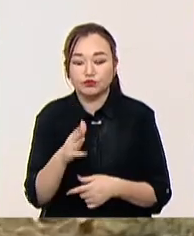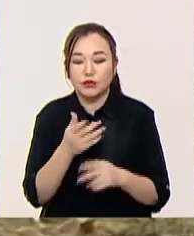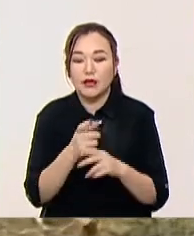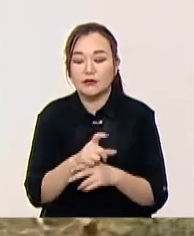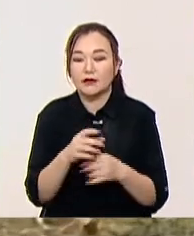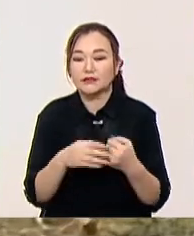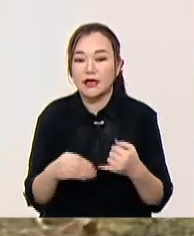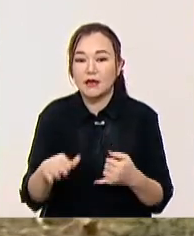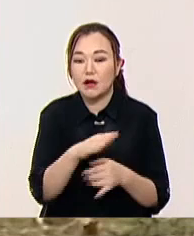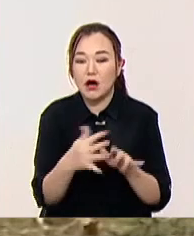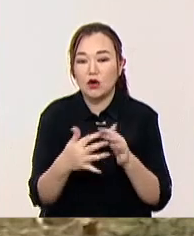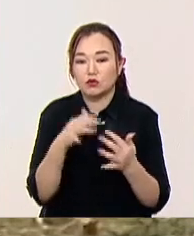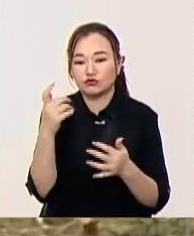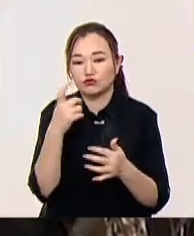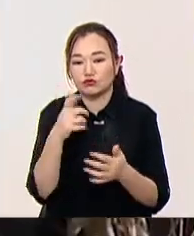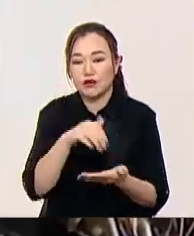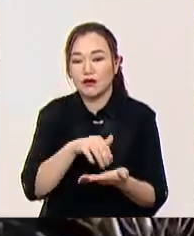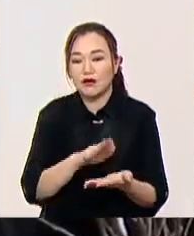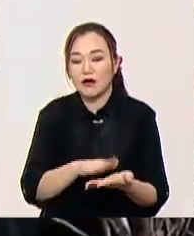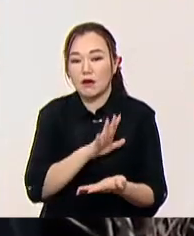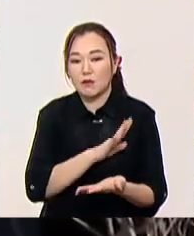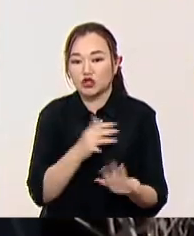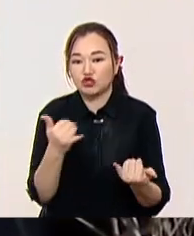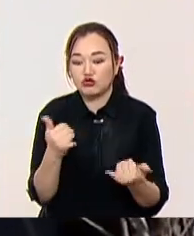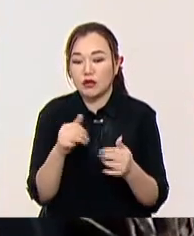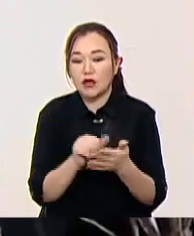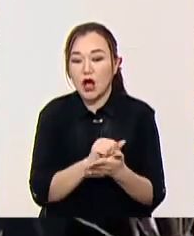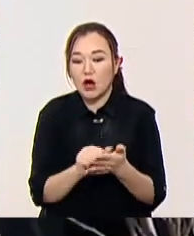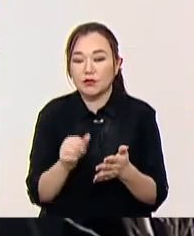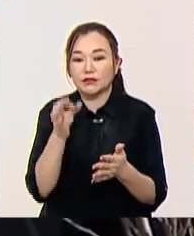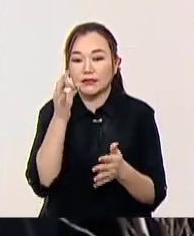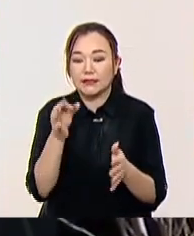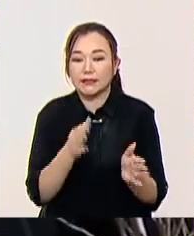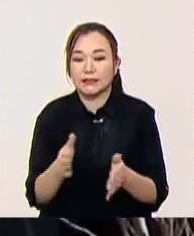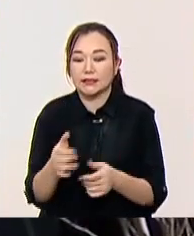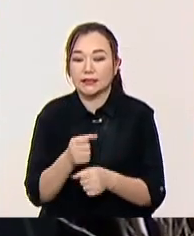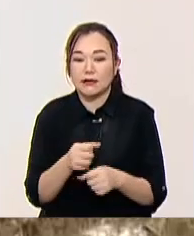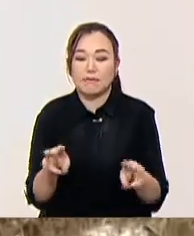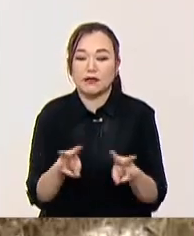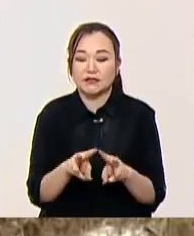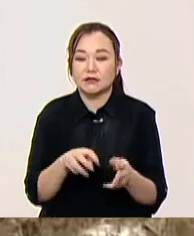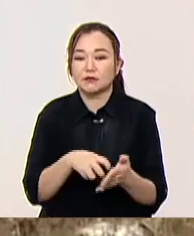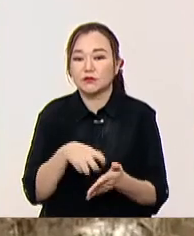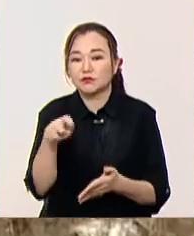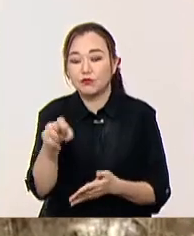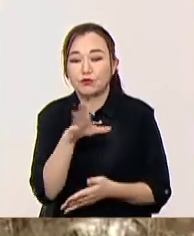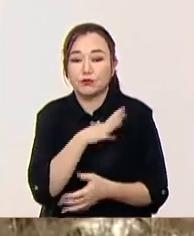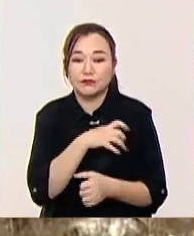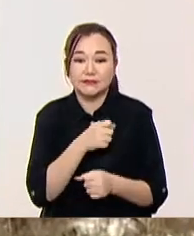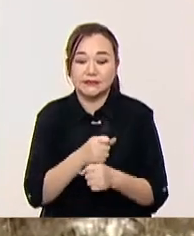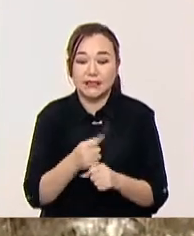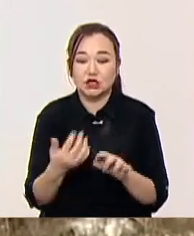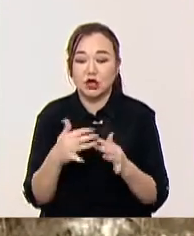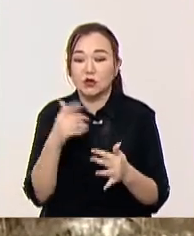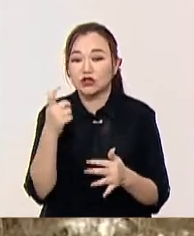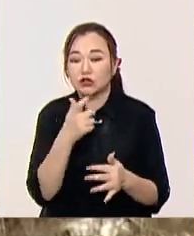жер телімдері ауыл шаруашылығы мақсатында тіркеліп кеткен. Енді оны құжатпен құнта ету үшін тиісті министрлікке хат та жолданған. Сондағылар шаруа